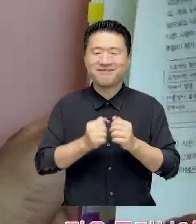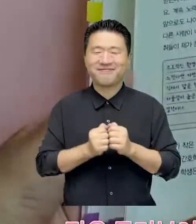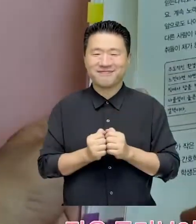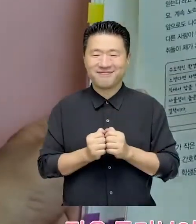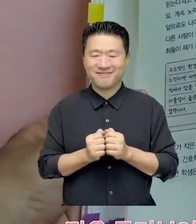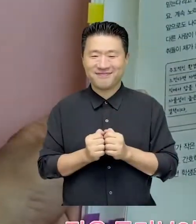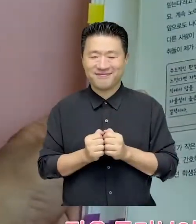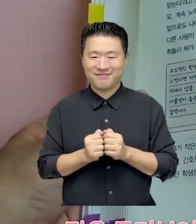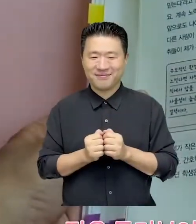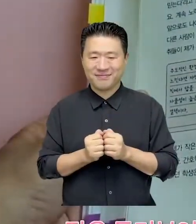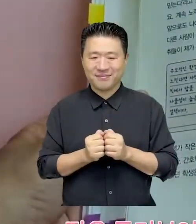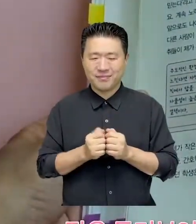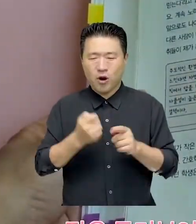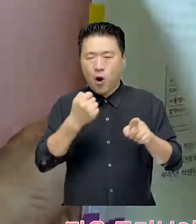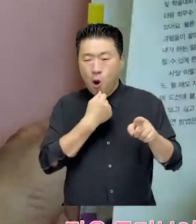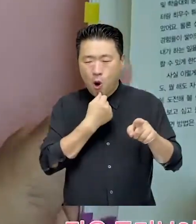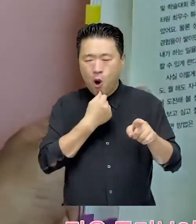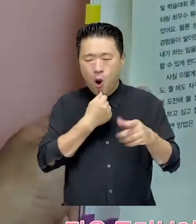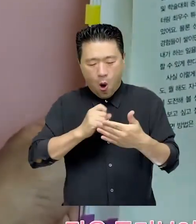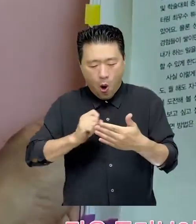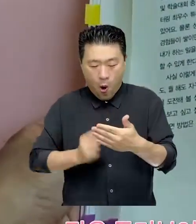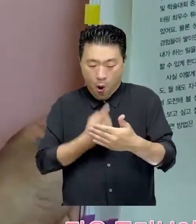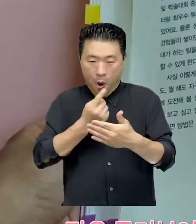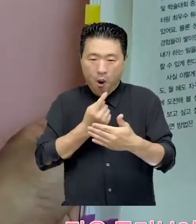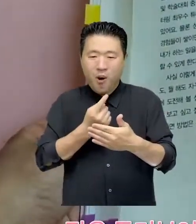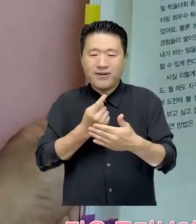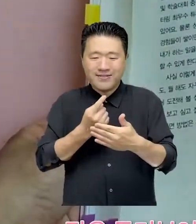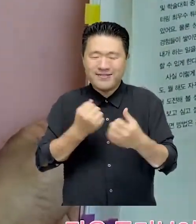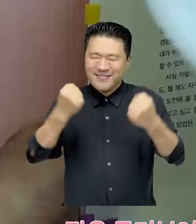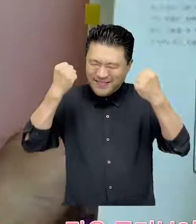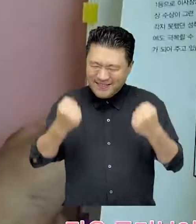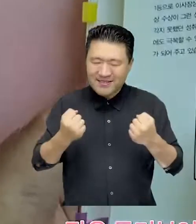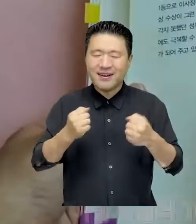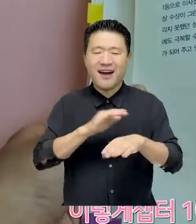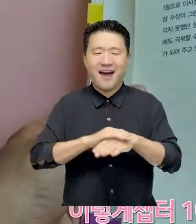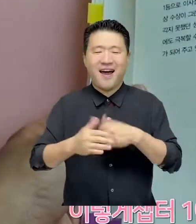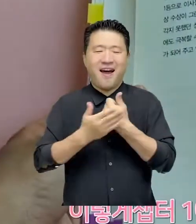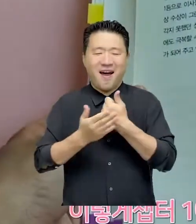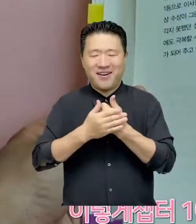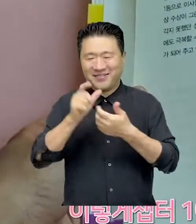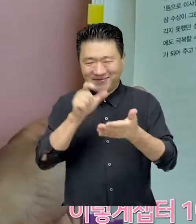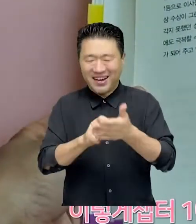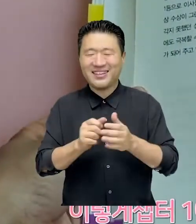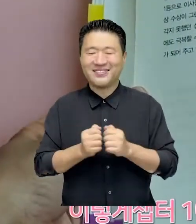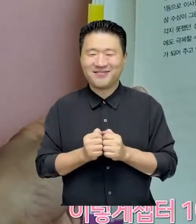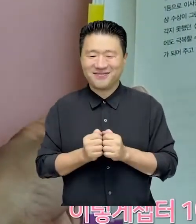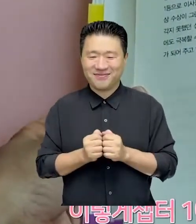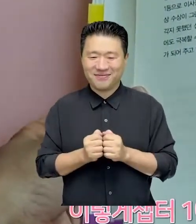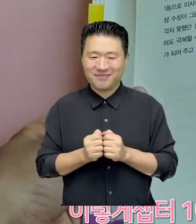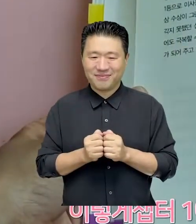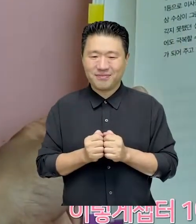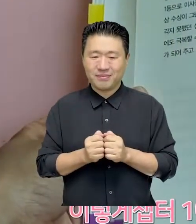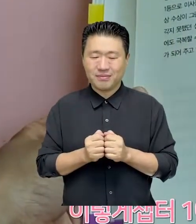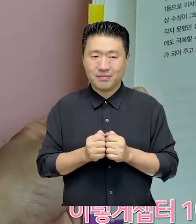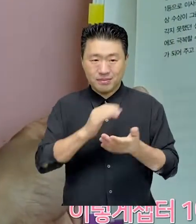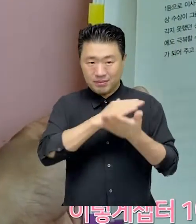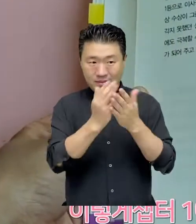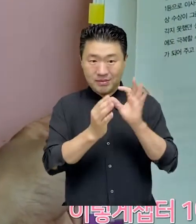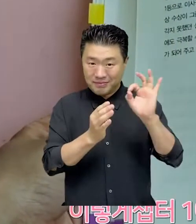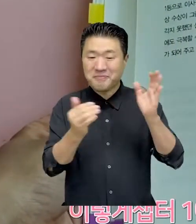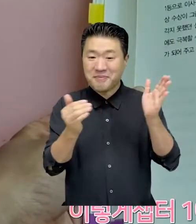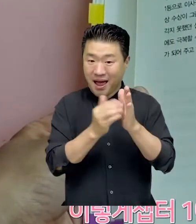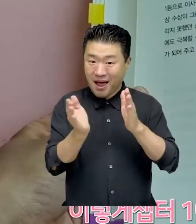부분을 적어봤고요. 작은 동기부여가 성공의 힘이 된다는 내용으로 적었습니다. 이렇게 챕터